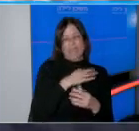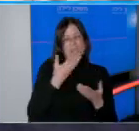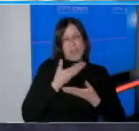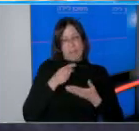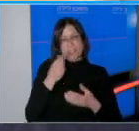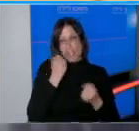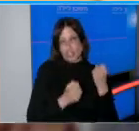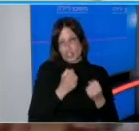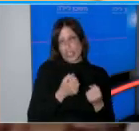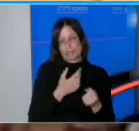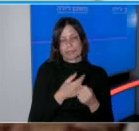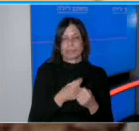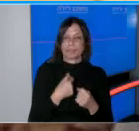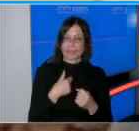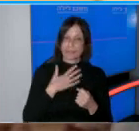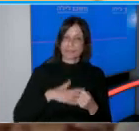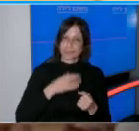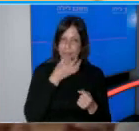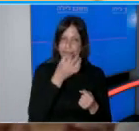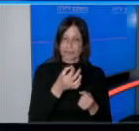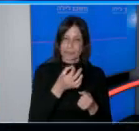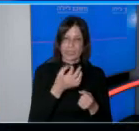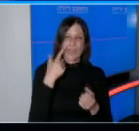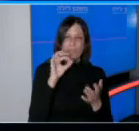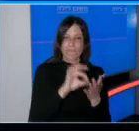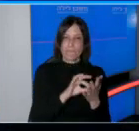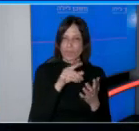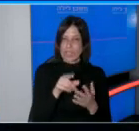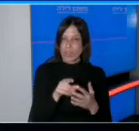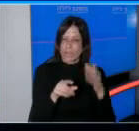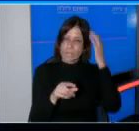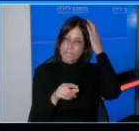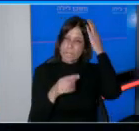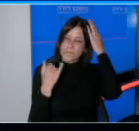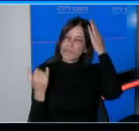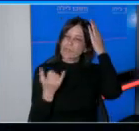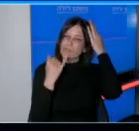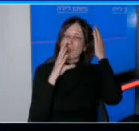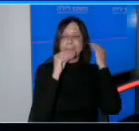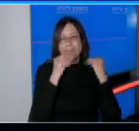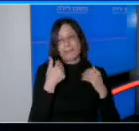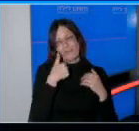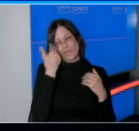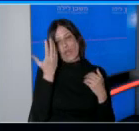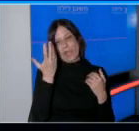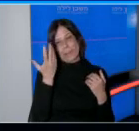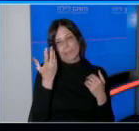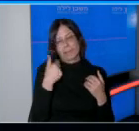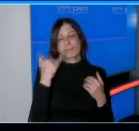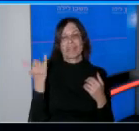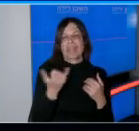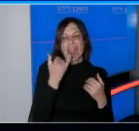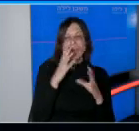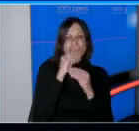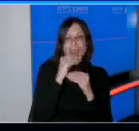יש את הצרות שלהם. זה, אביב, אני רציתי לשאול אותך ברשותך על הנקודה הזאת, כי אתה יודע, בדרך כלל מדברים על המבוגרים מאוד, בדרך כלל מדברים